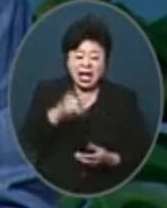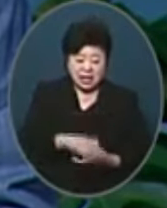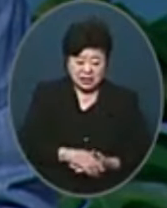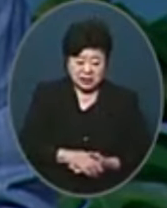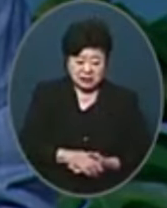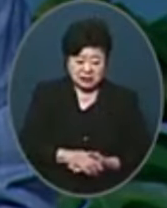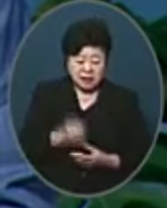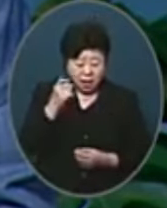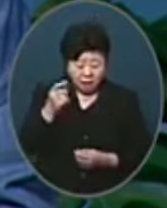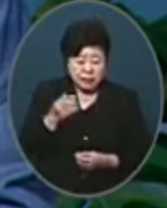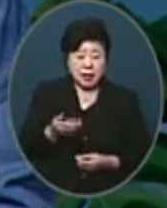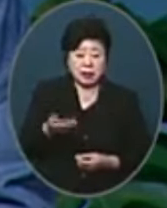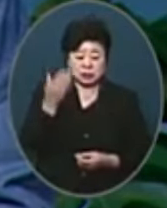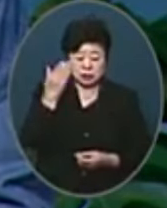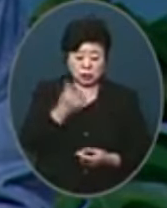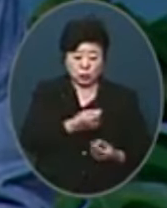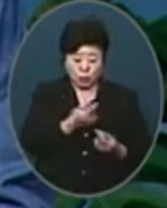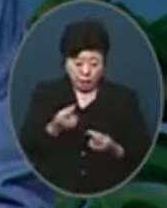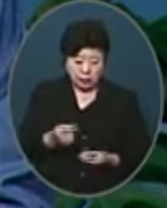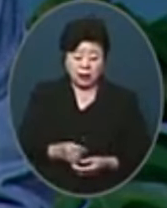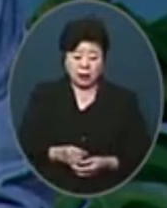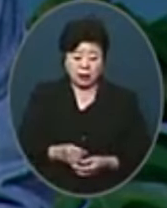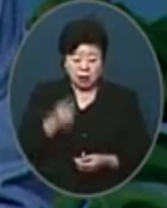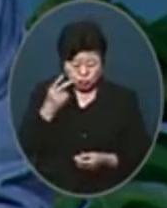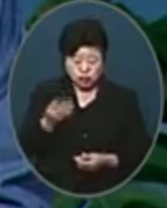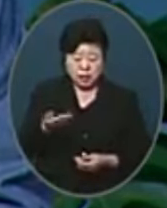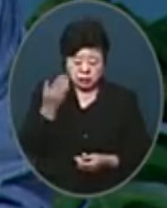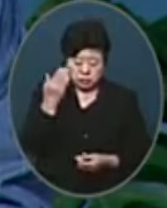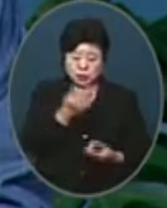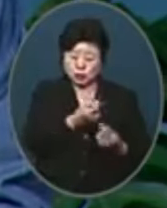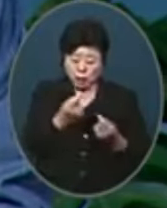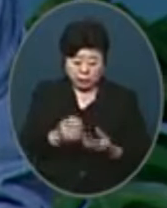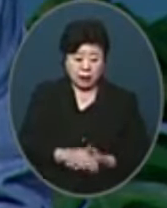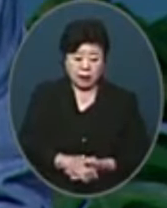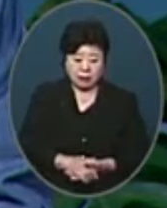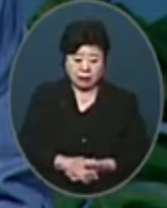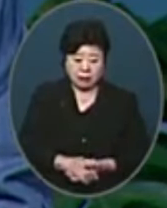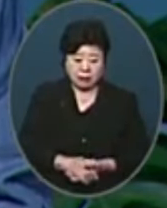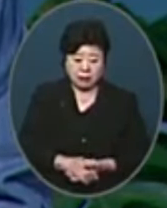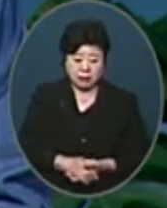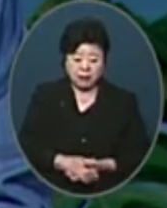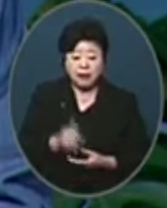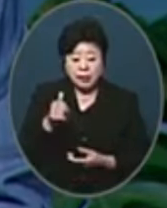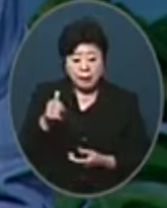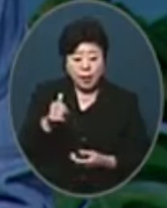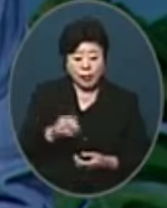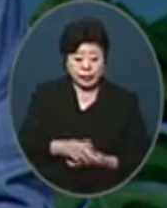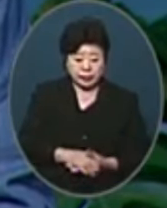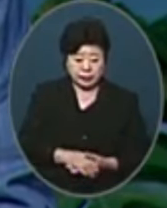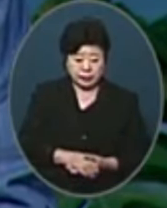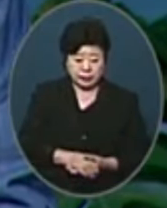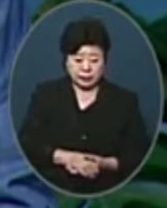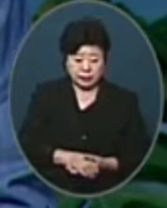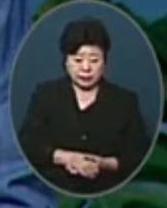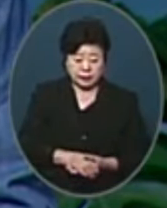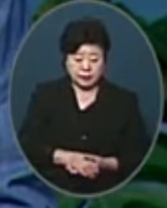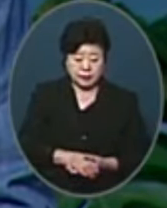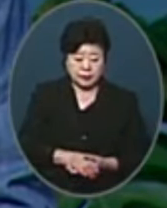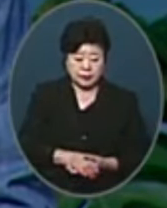한 달이 지나도 그렇게 하고 두 달이 지나도 그렇게 하면서. 그 남편은